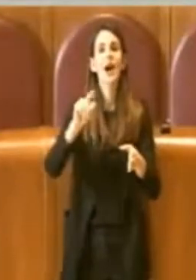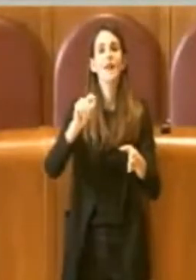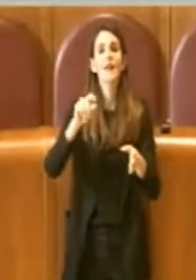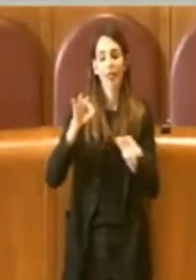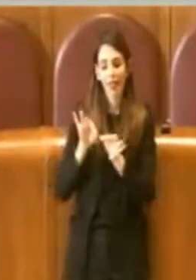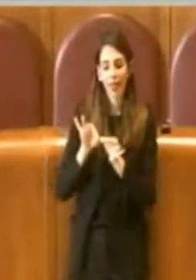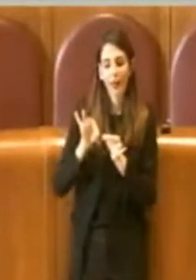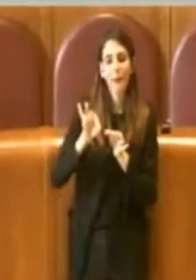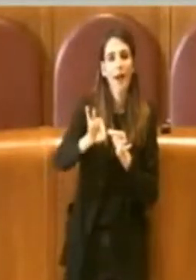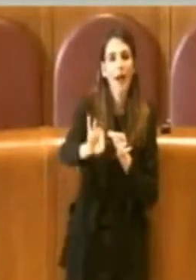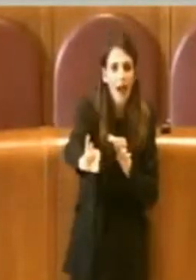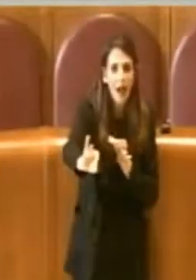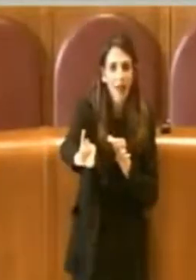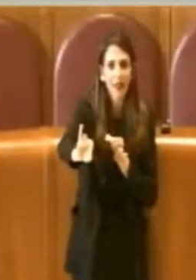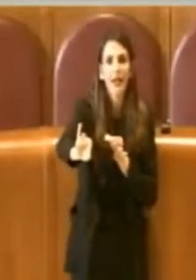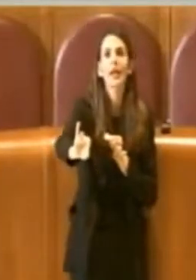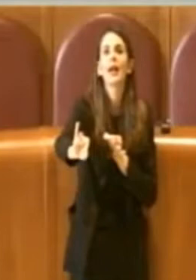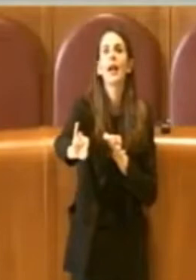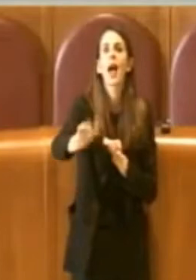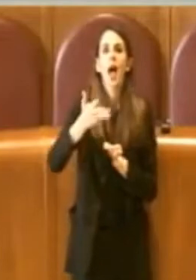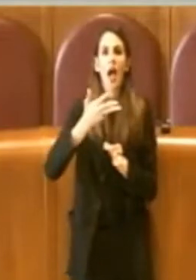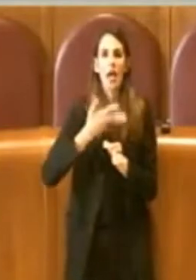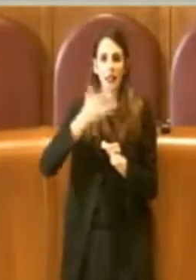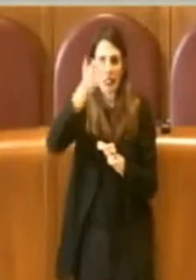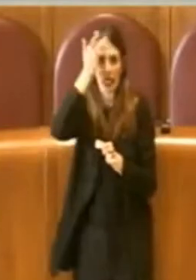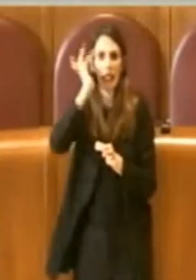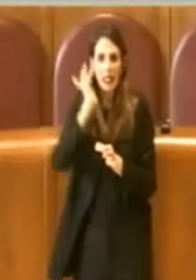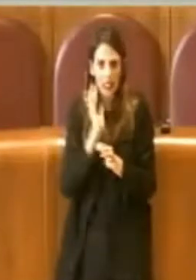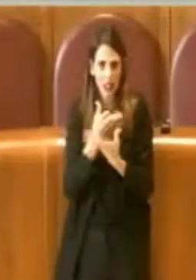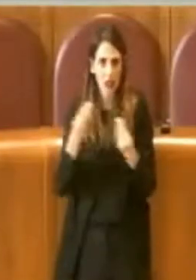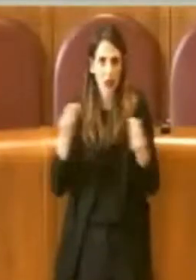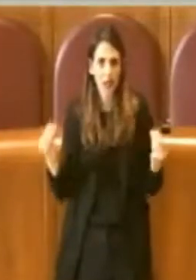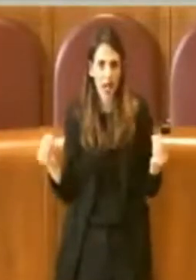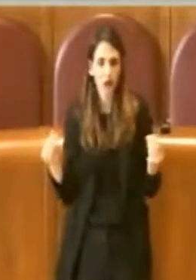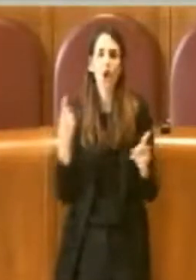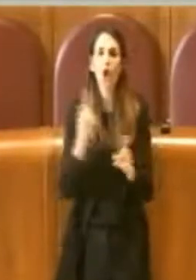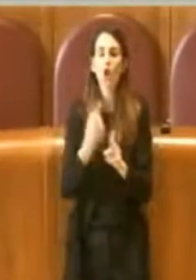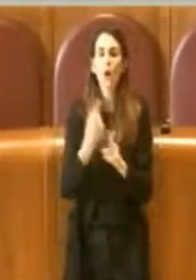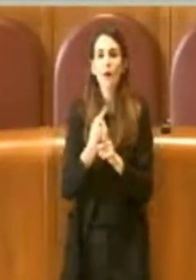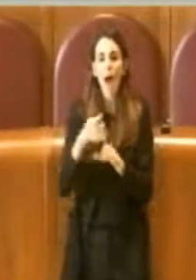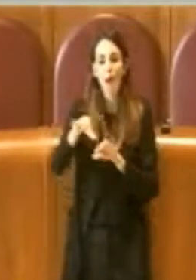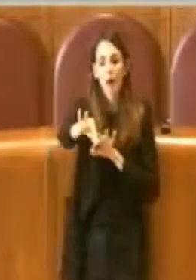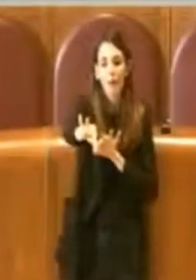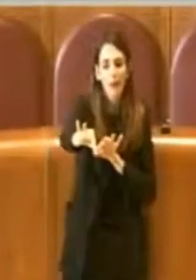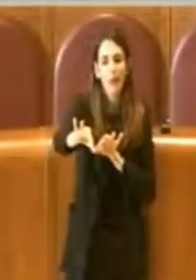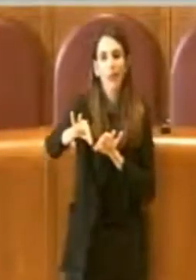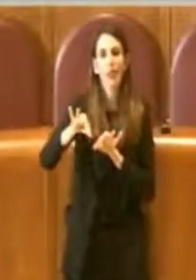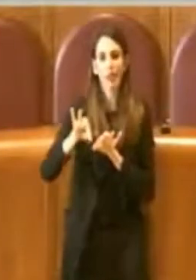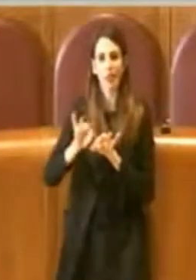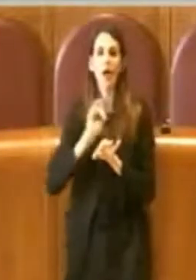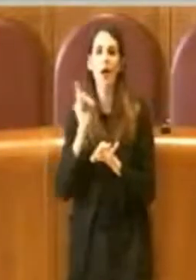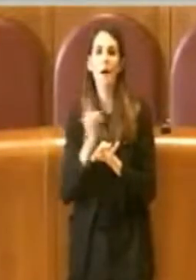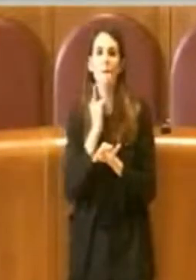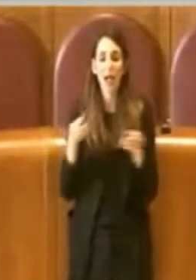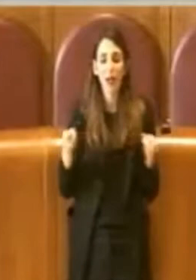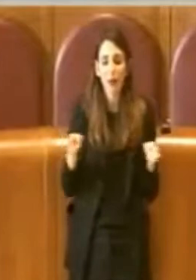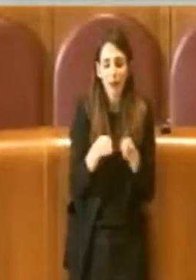incontro sicuramente a pericoli maggiori che se devo attraversare una strada di 10 metri. Lo abbiamo visto ad esempio stamattina in commissione.